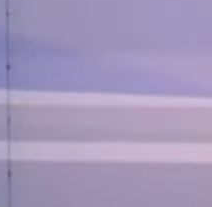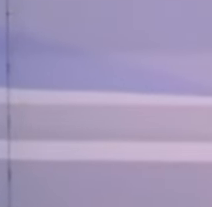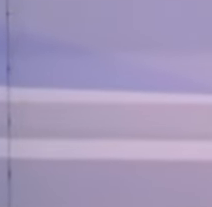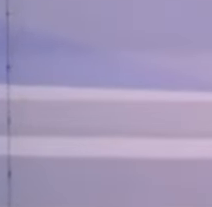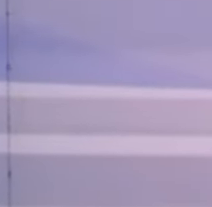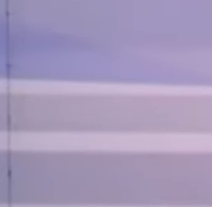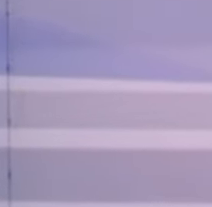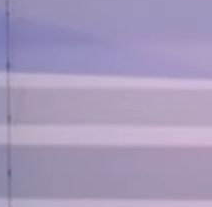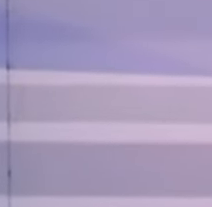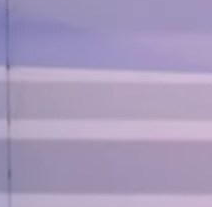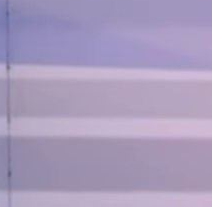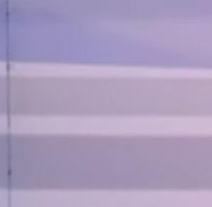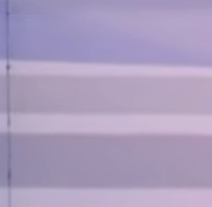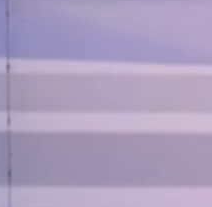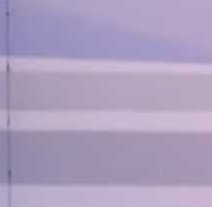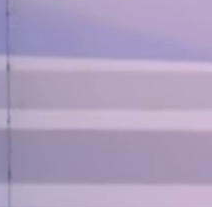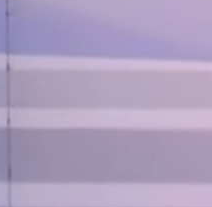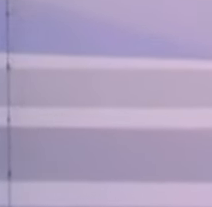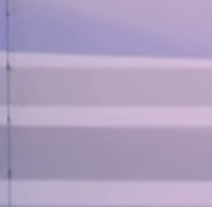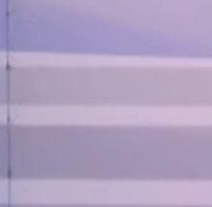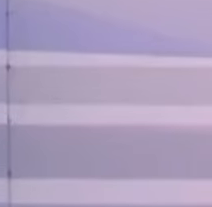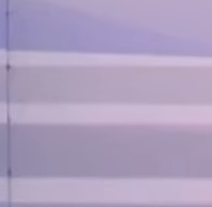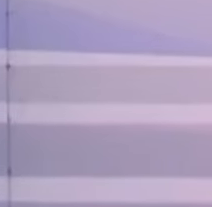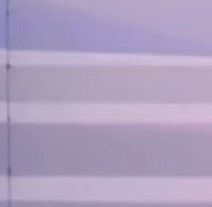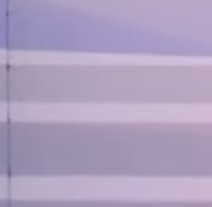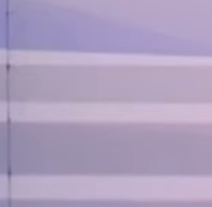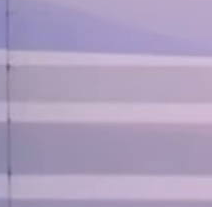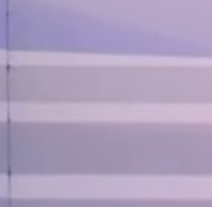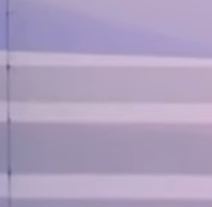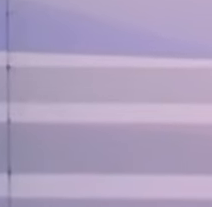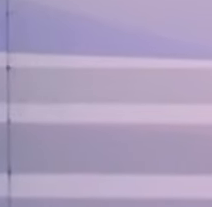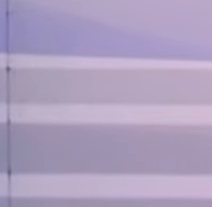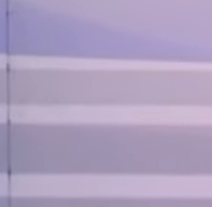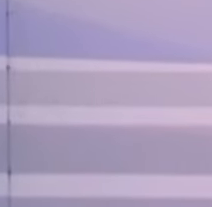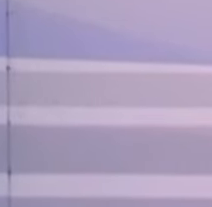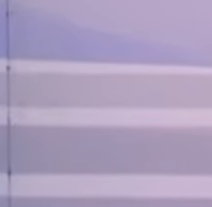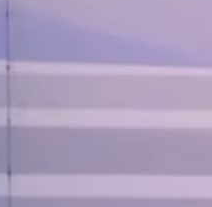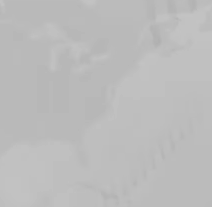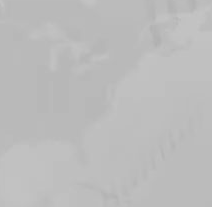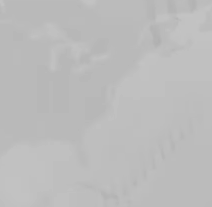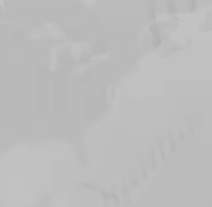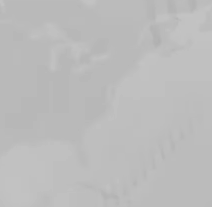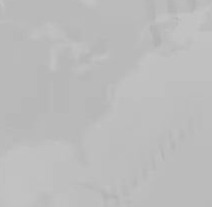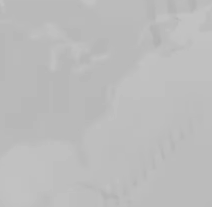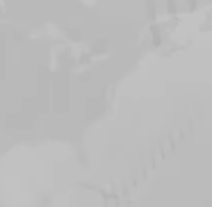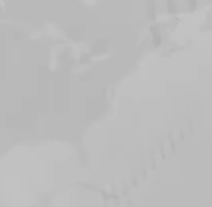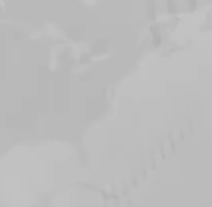abroad, samahan niyo kami sa GMA Pinoy TV at www.gmanews.tv.